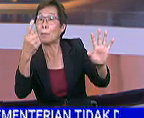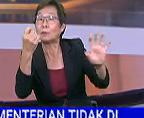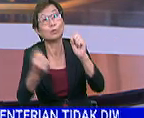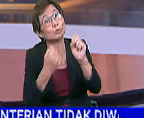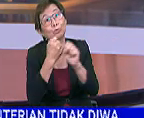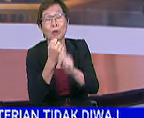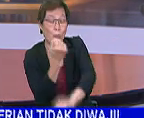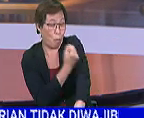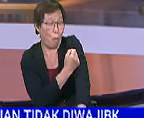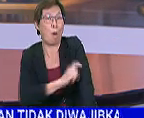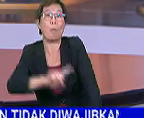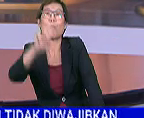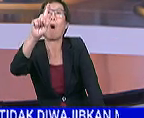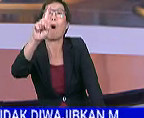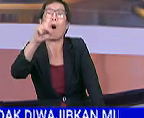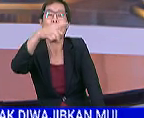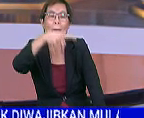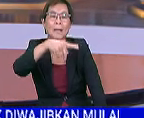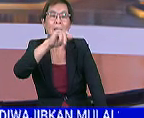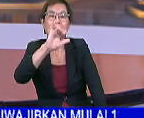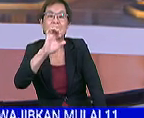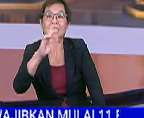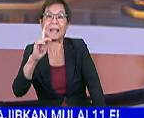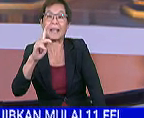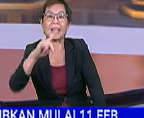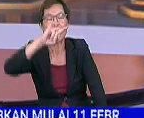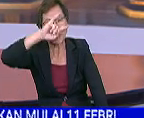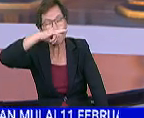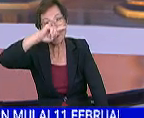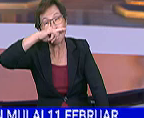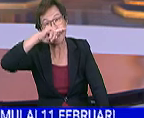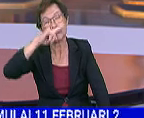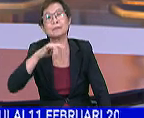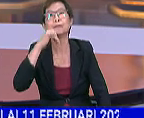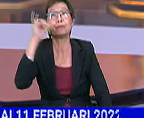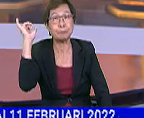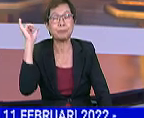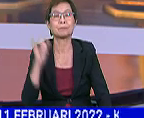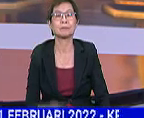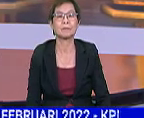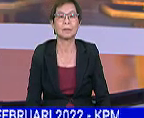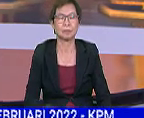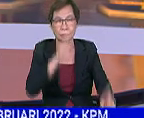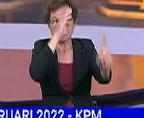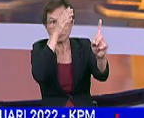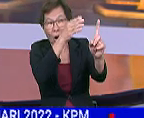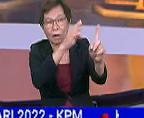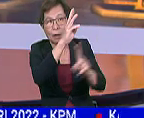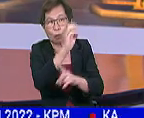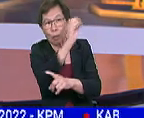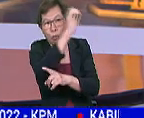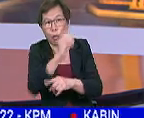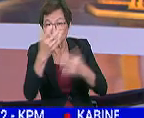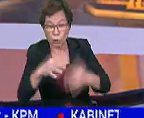dos pertama program imunisasi covid-19 kebangsaan kanak-kanak piic Kid semalam Selaras sasaran 60%